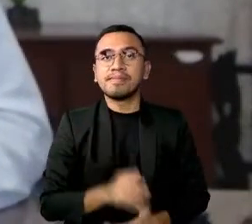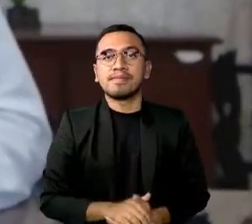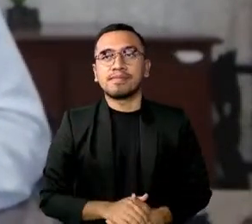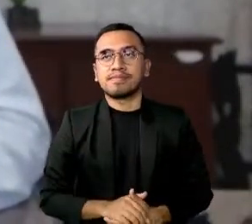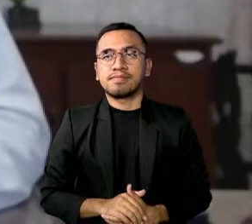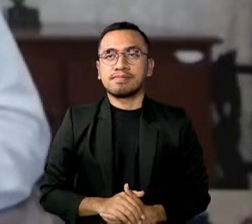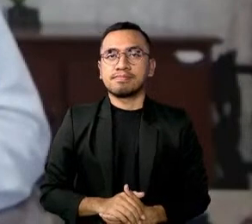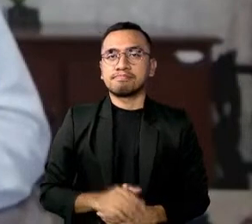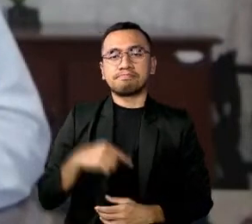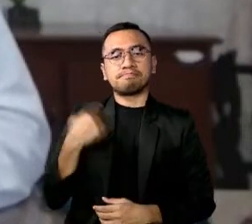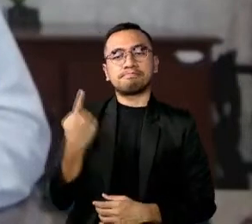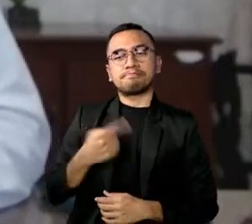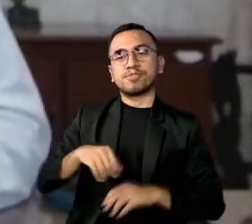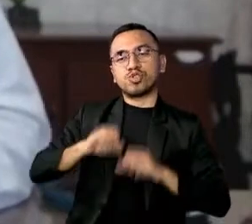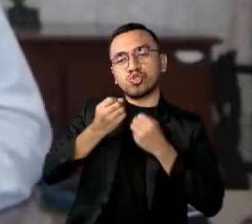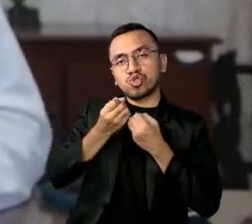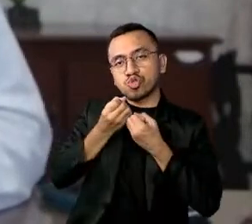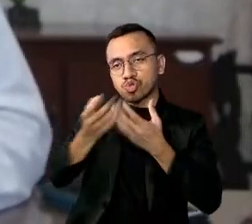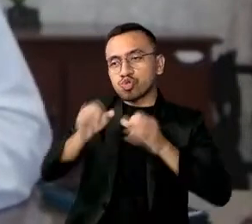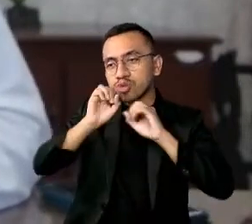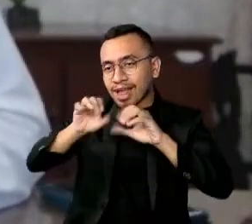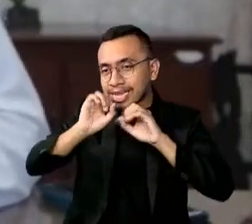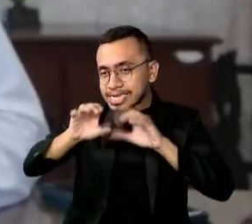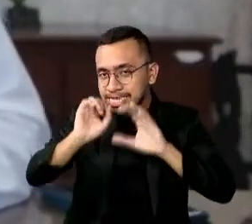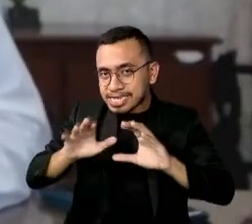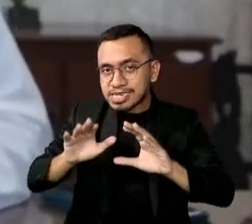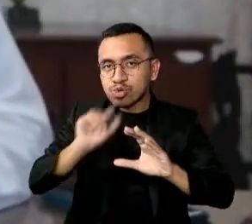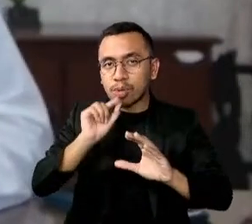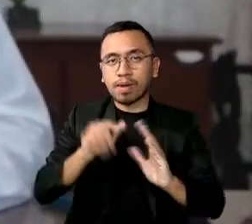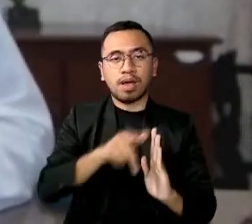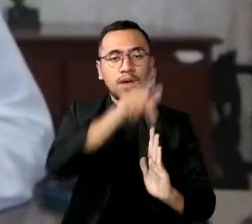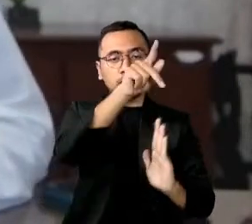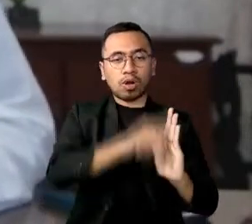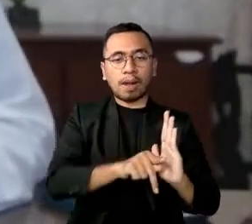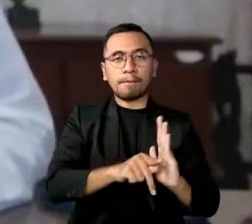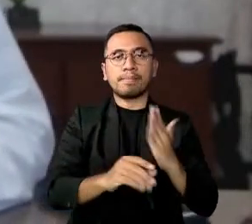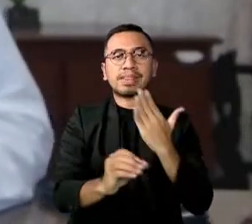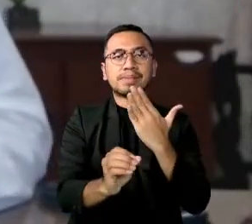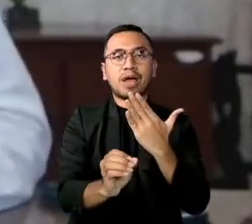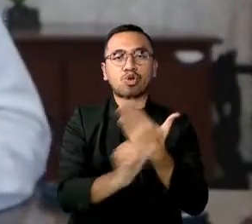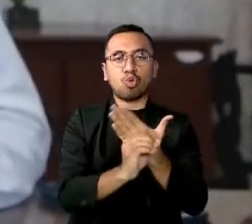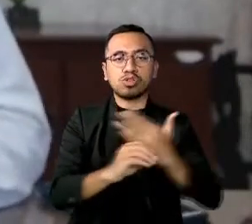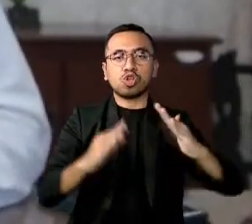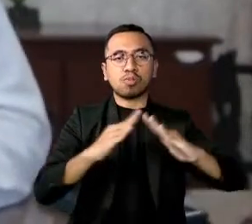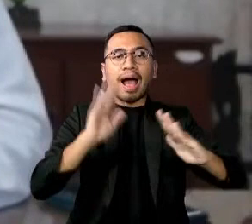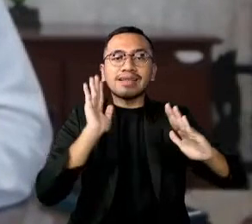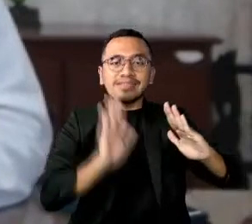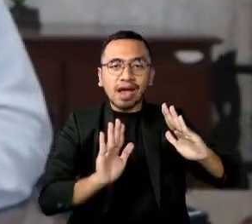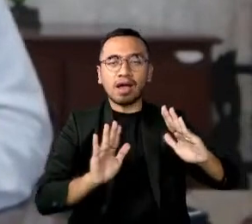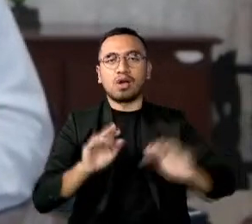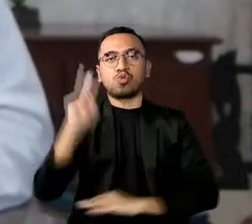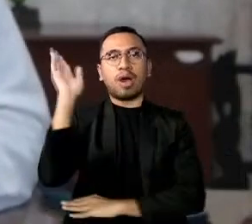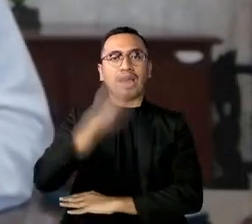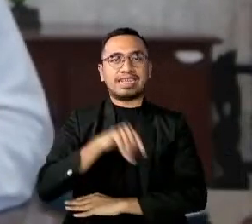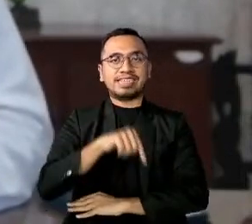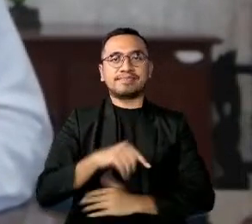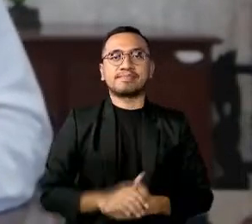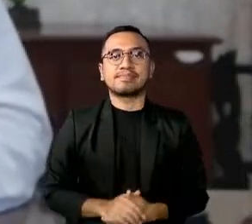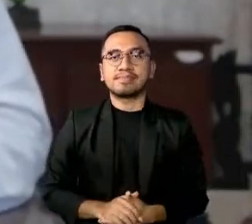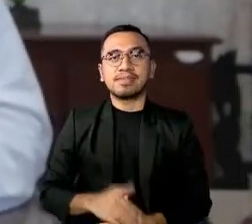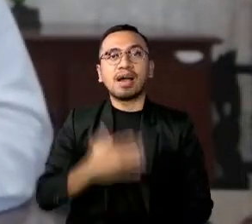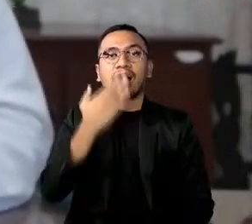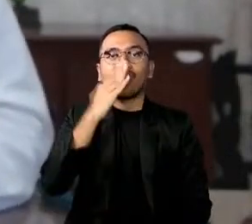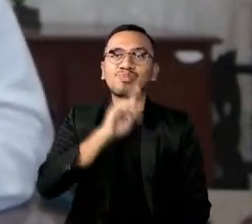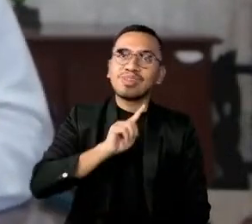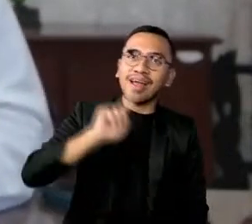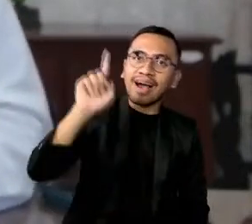untuk mempersiapkan Temanggung di rumah saja selama dua hari Nah Alhamdulillahi pasar-pasar sudah